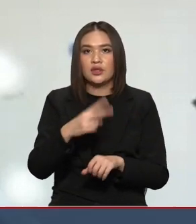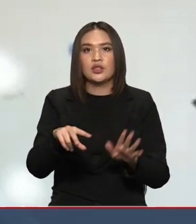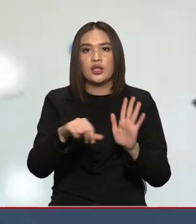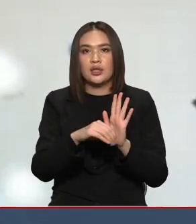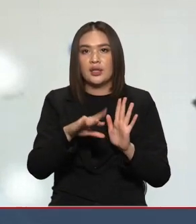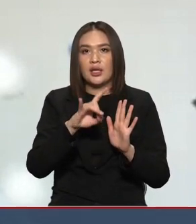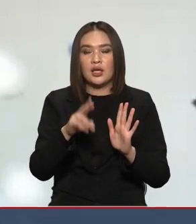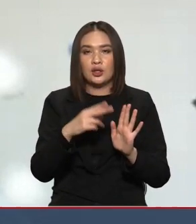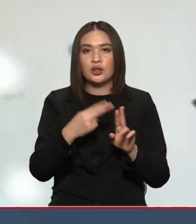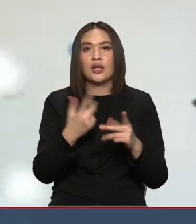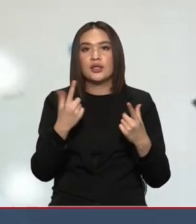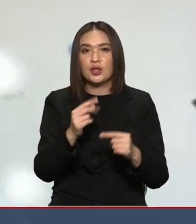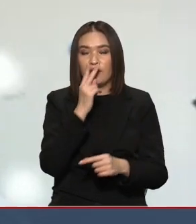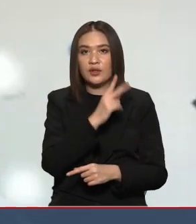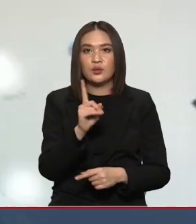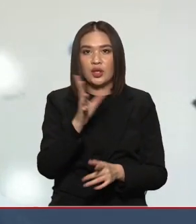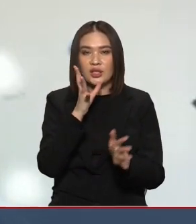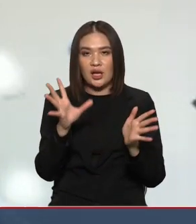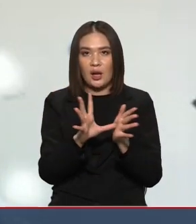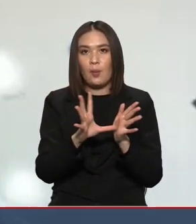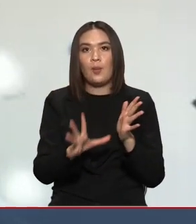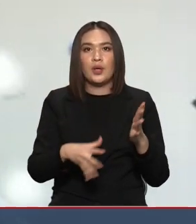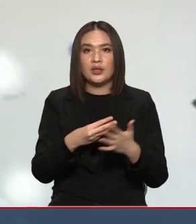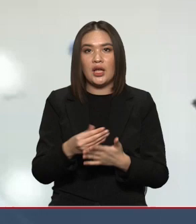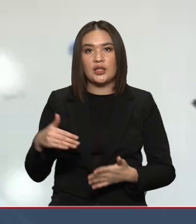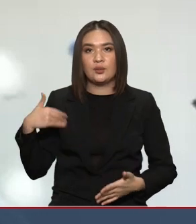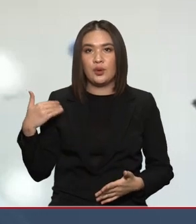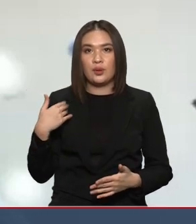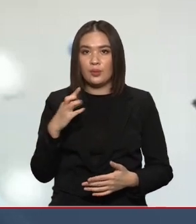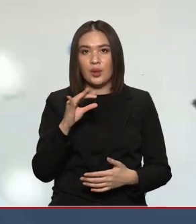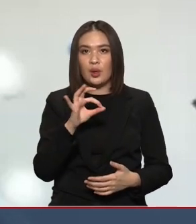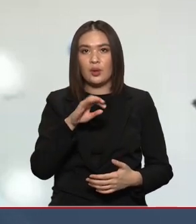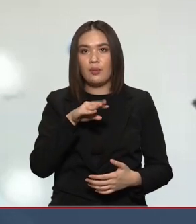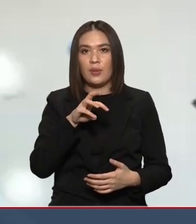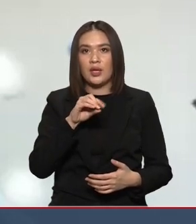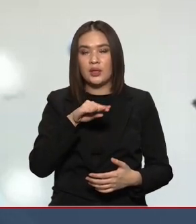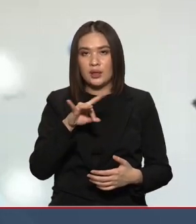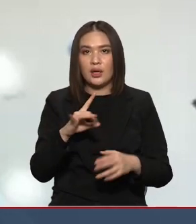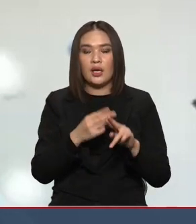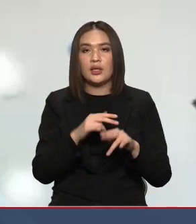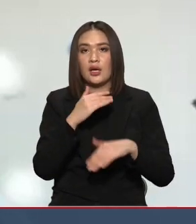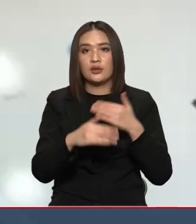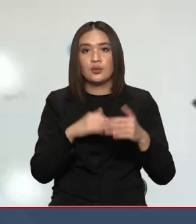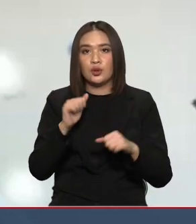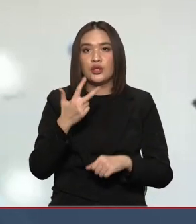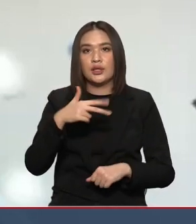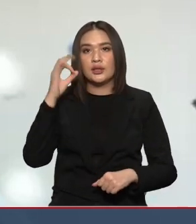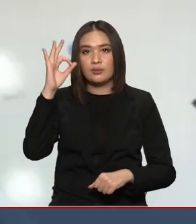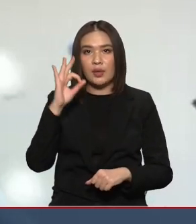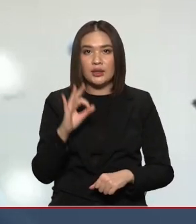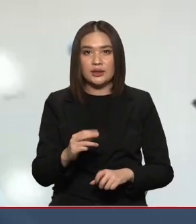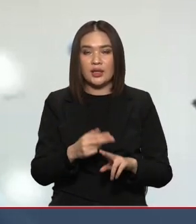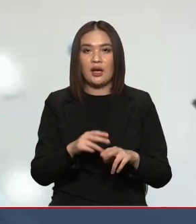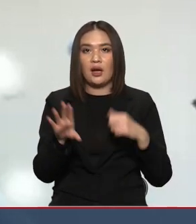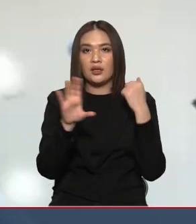тенге и мы видим что технология приёма платежей с использованием биометрии может развиваться и достичь 30% рынка к концу